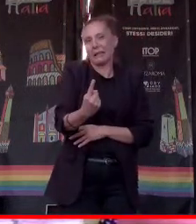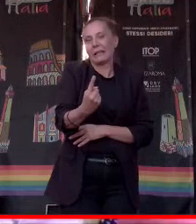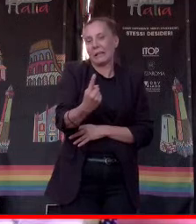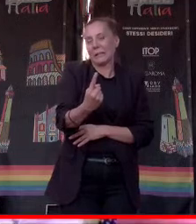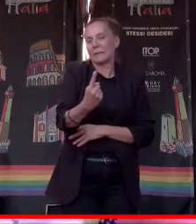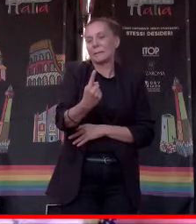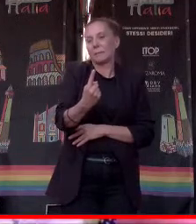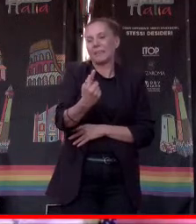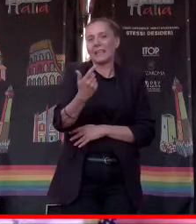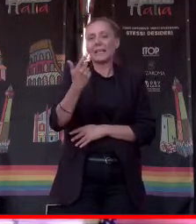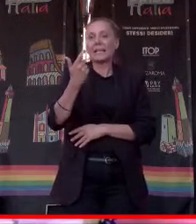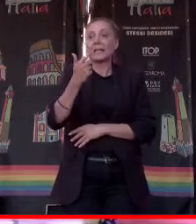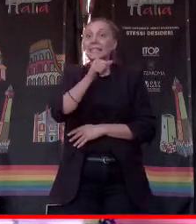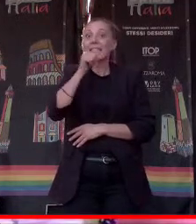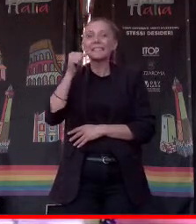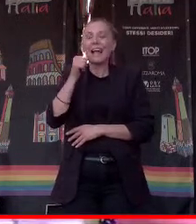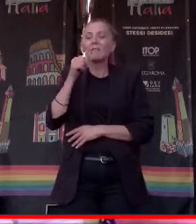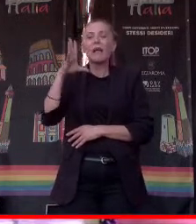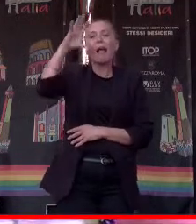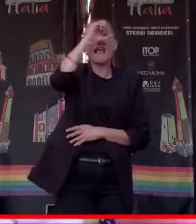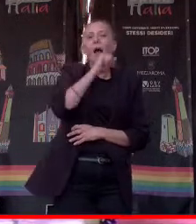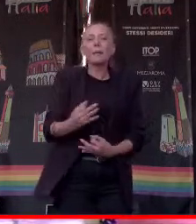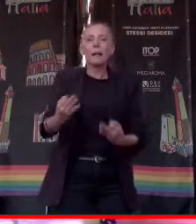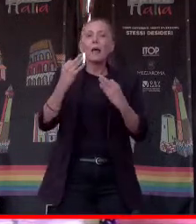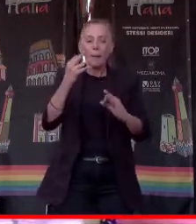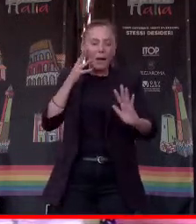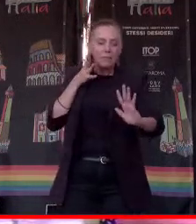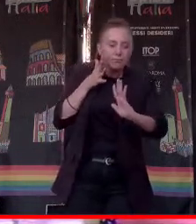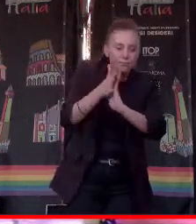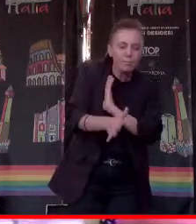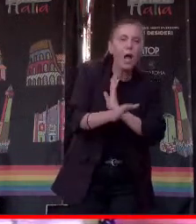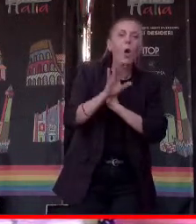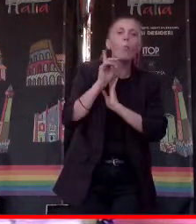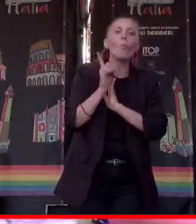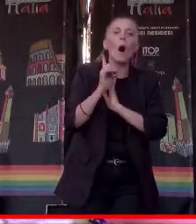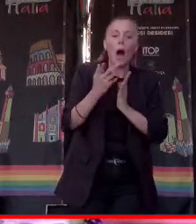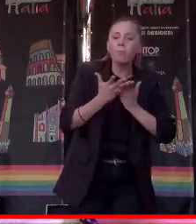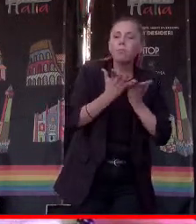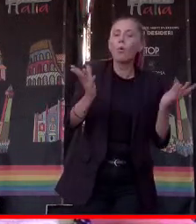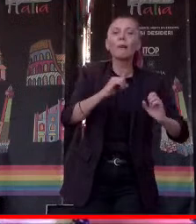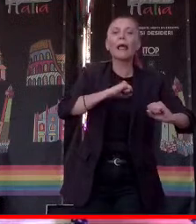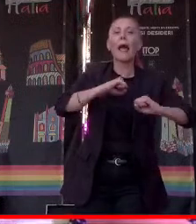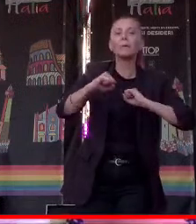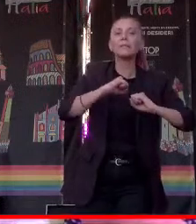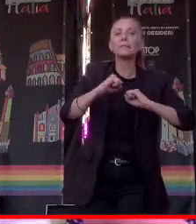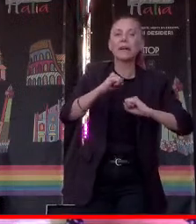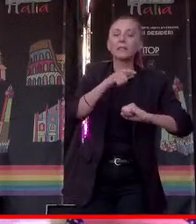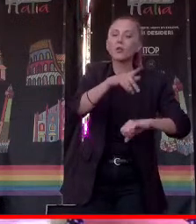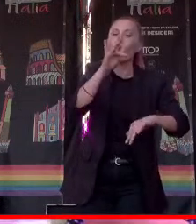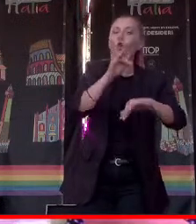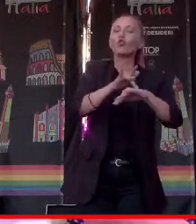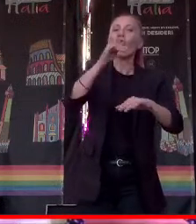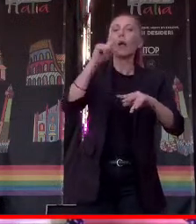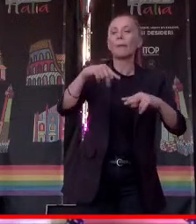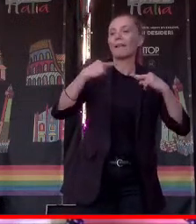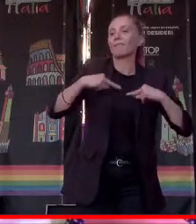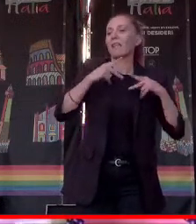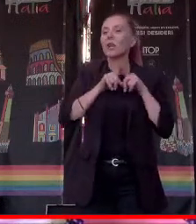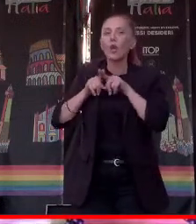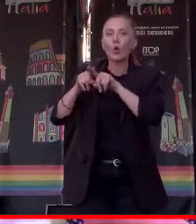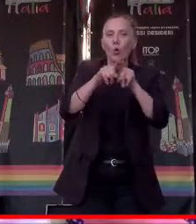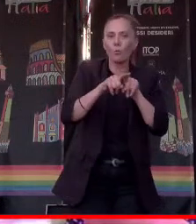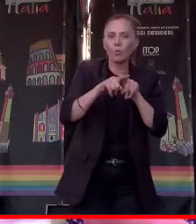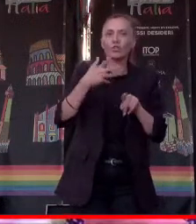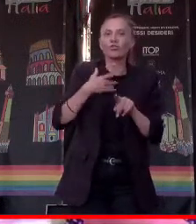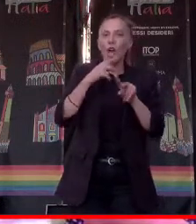non cogliamo la profondità della questione che tocca la pubblica amministrazione in questo momento e quindi anche il vivere comune, sotto due aspetti. Noi